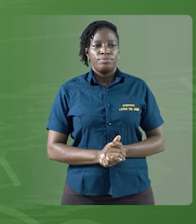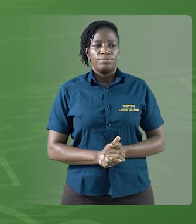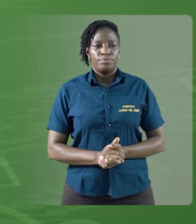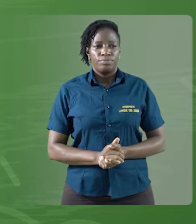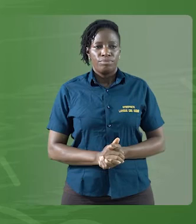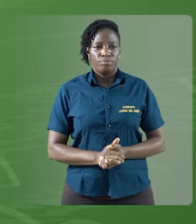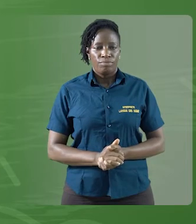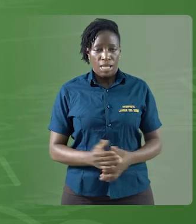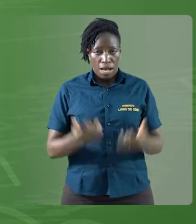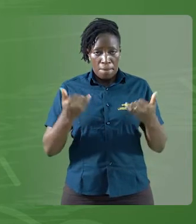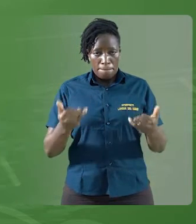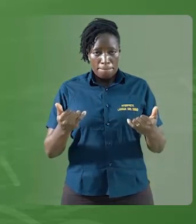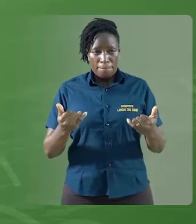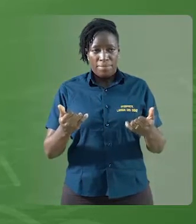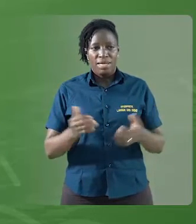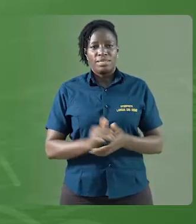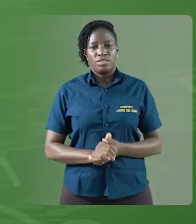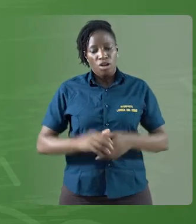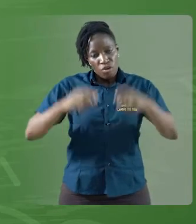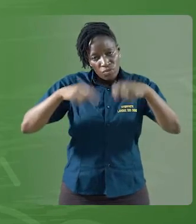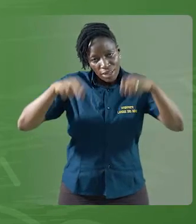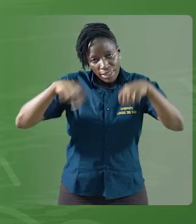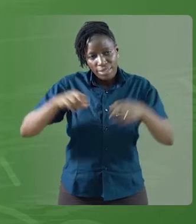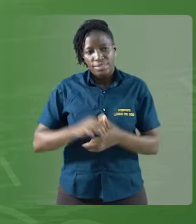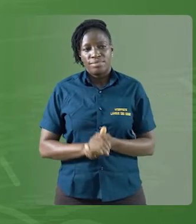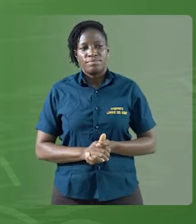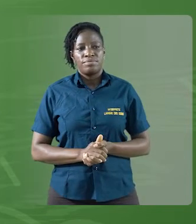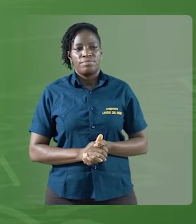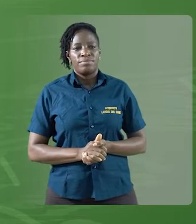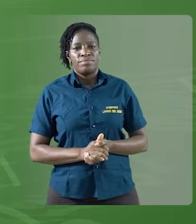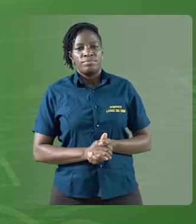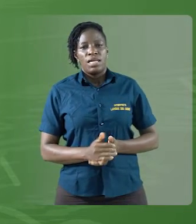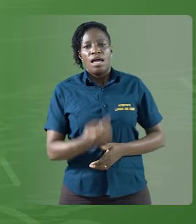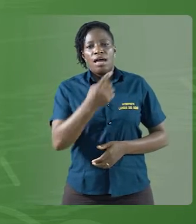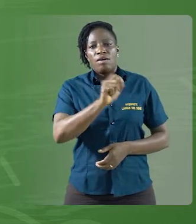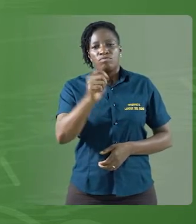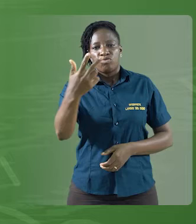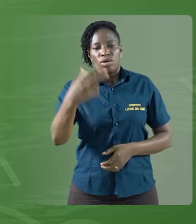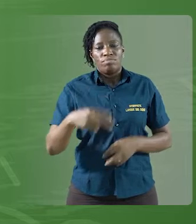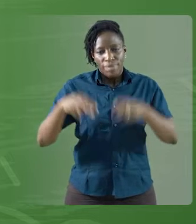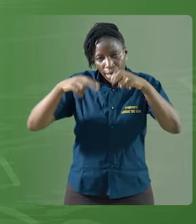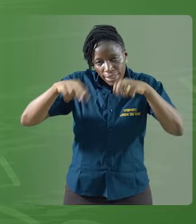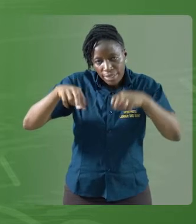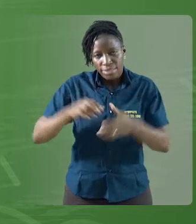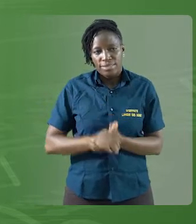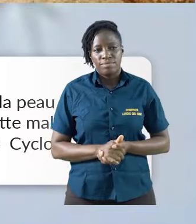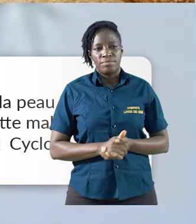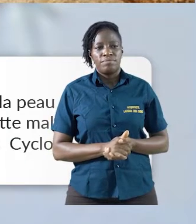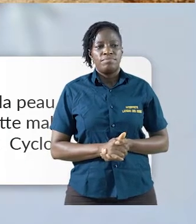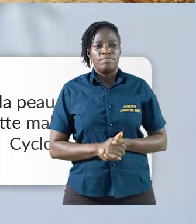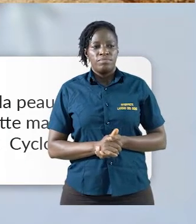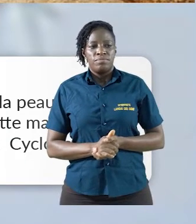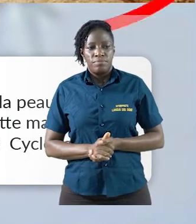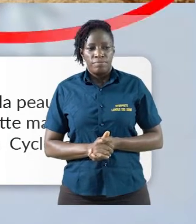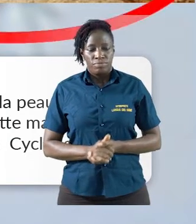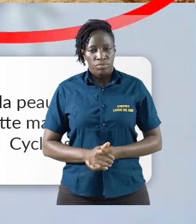Nous allons passer maintenant à l'analyse. Nous notons 1.3, analyse.